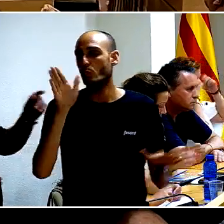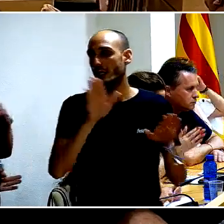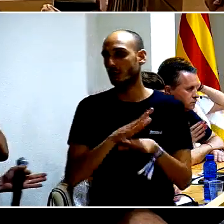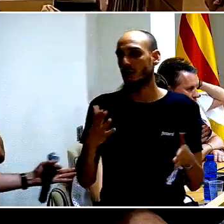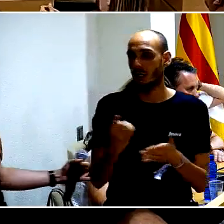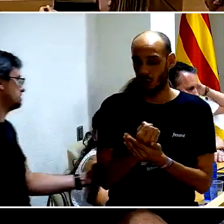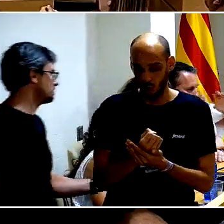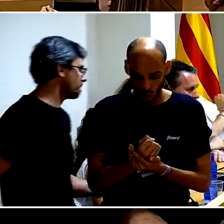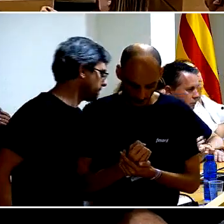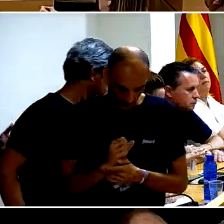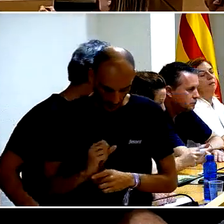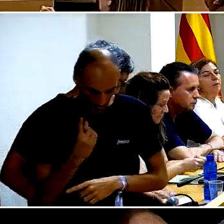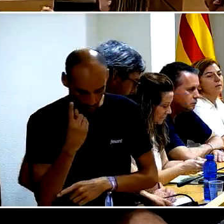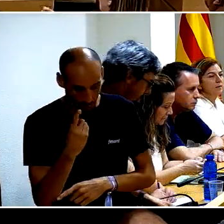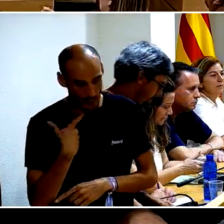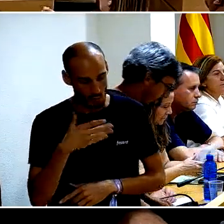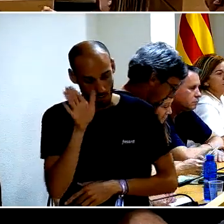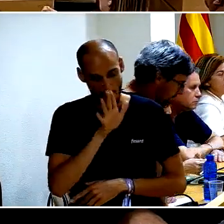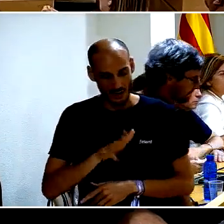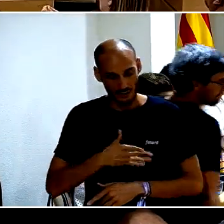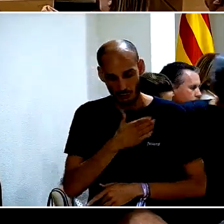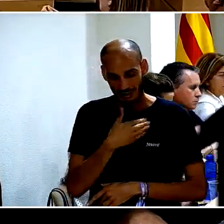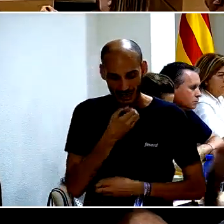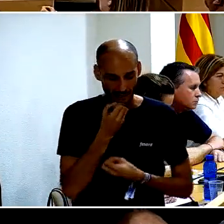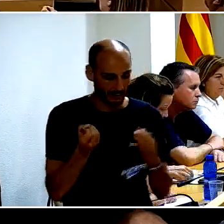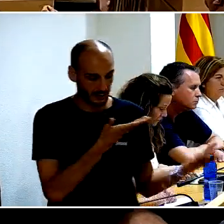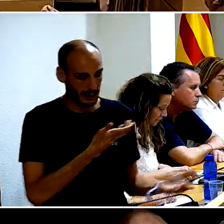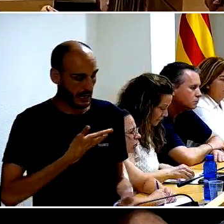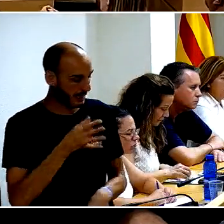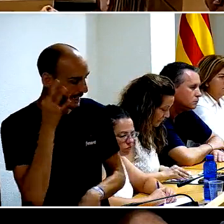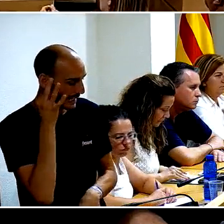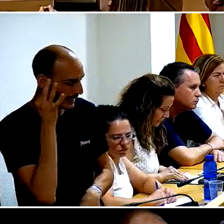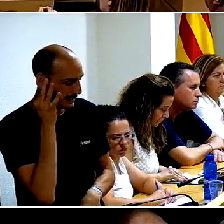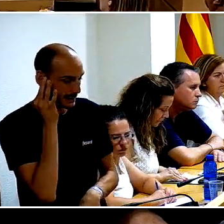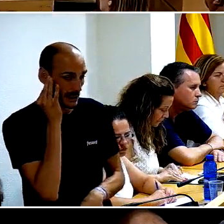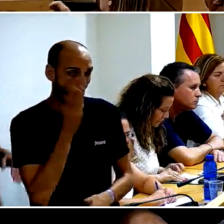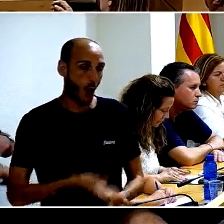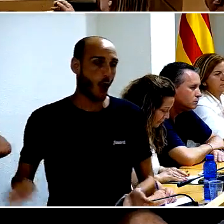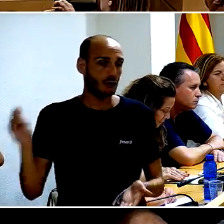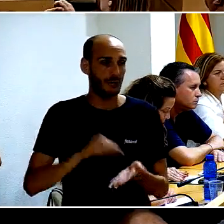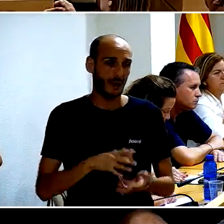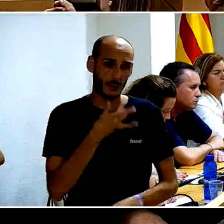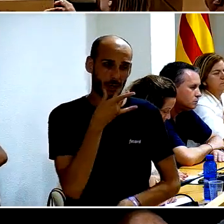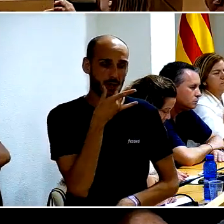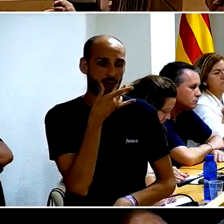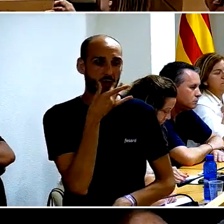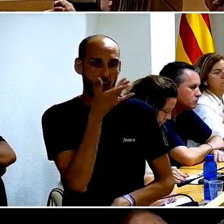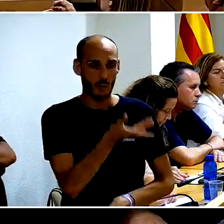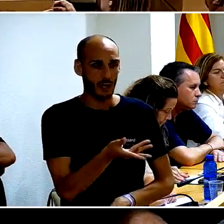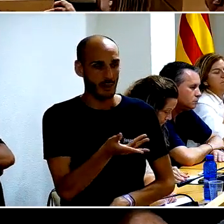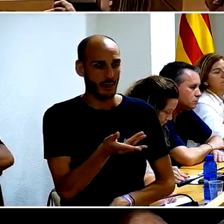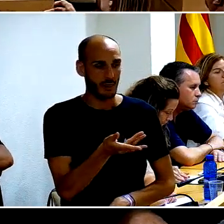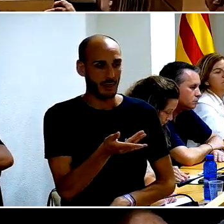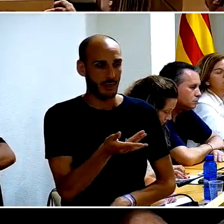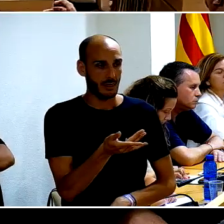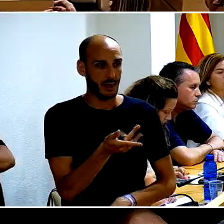jo en primer lugar me parece, quería comentar a la senyora alcaldesa que me parece vergonzoso que una vez más se salte el ROF y no permita